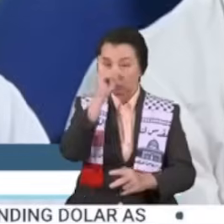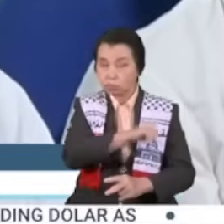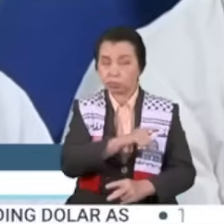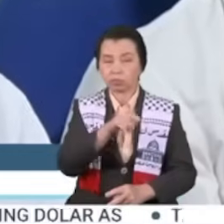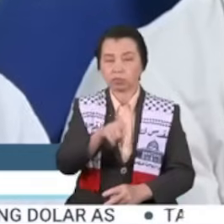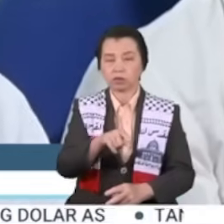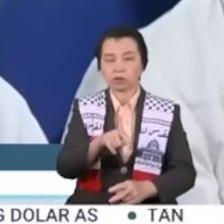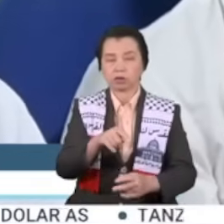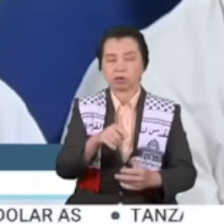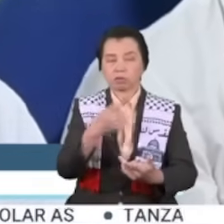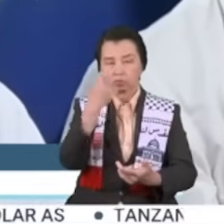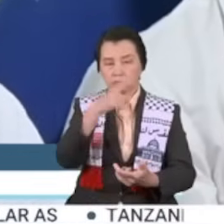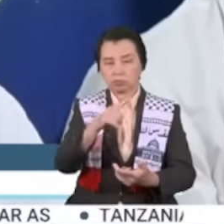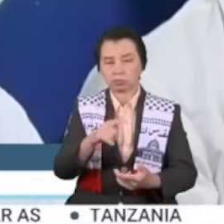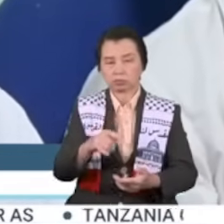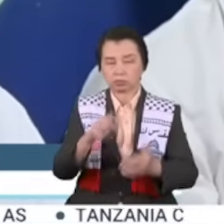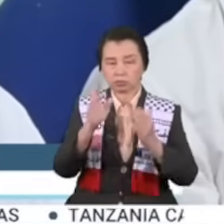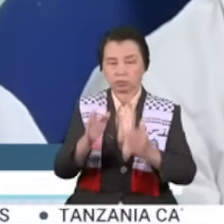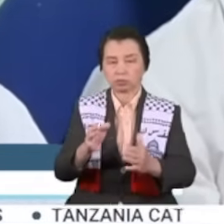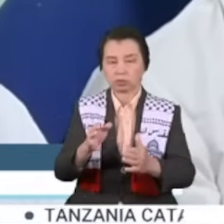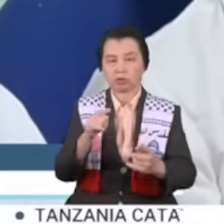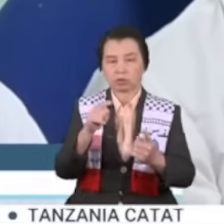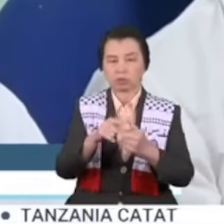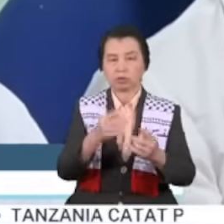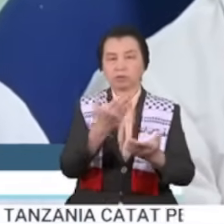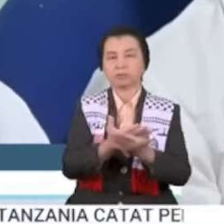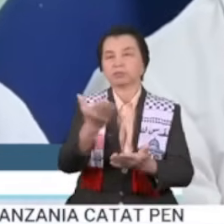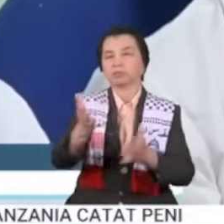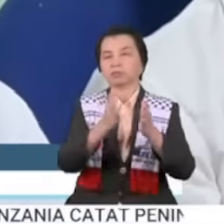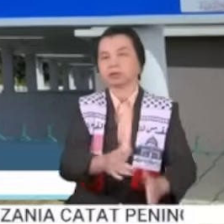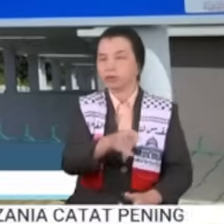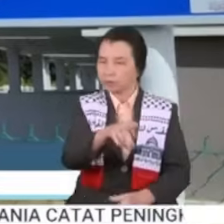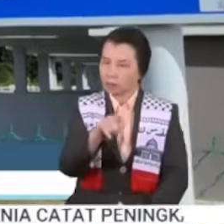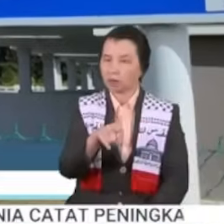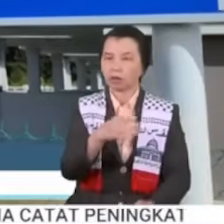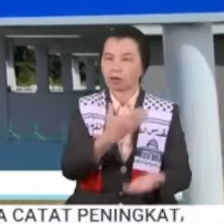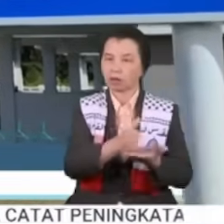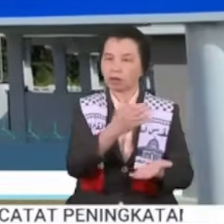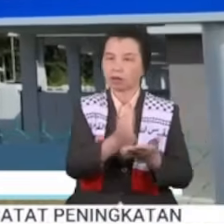kritikal ataupun yang kita bagi tumpuan adalah kepada pihak pembeli